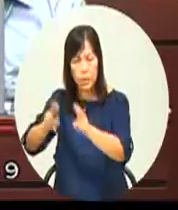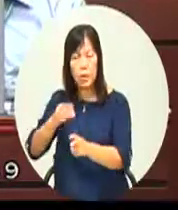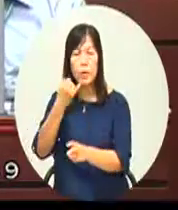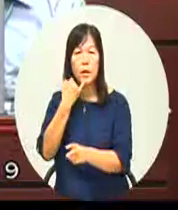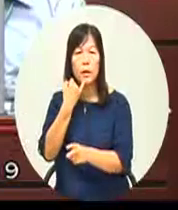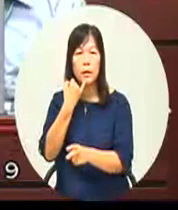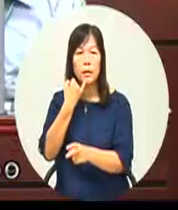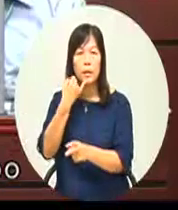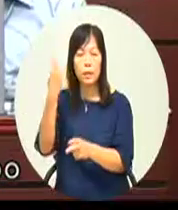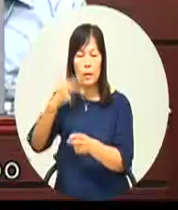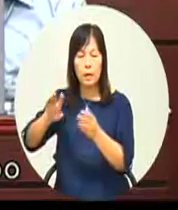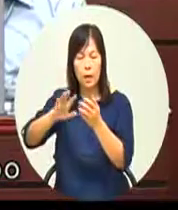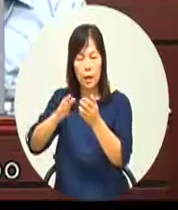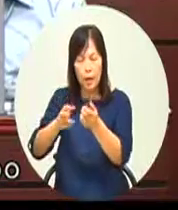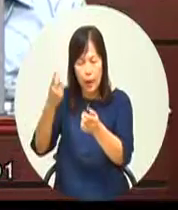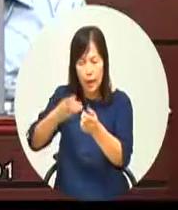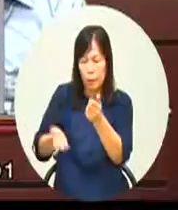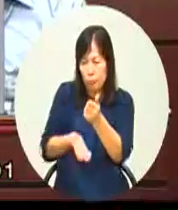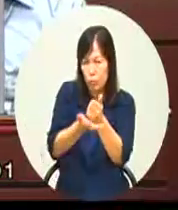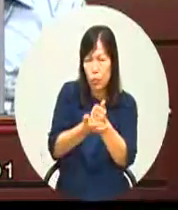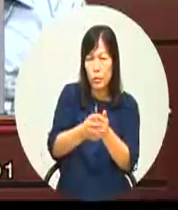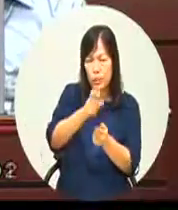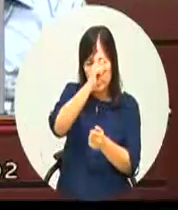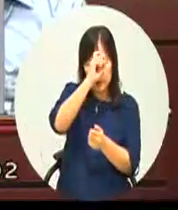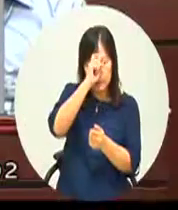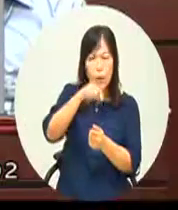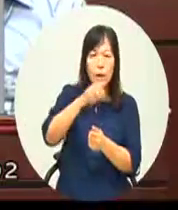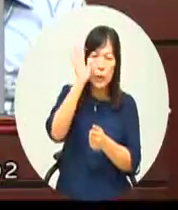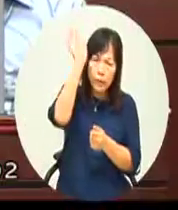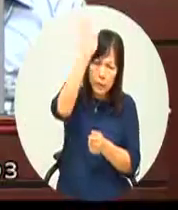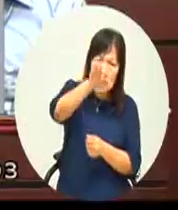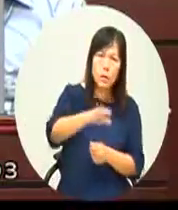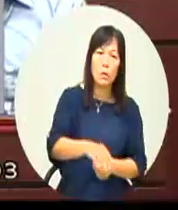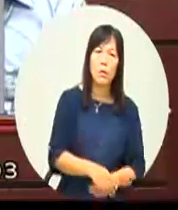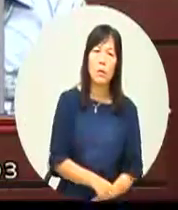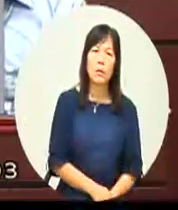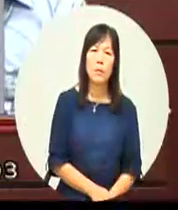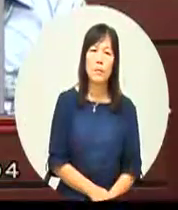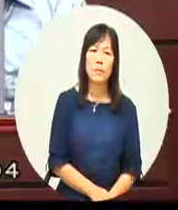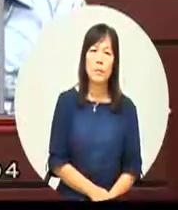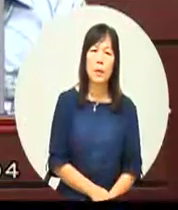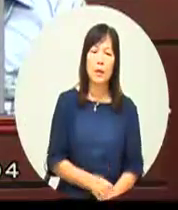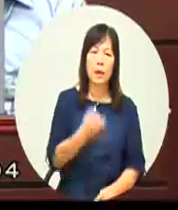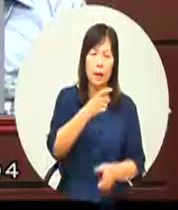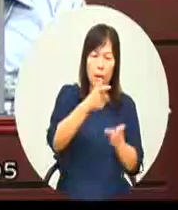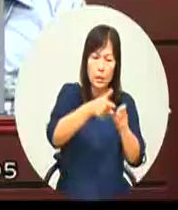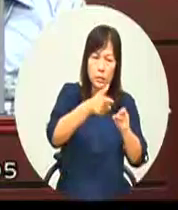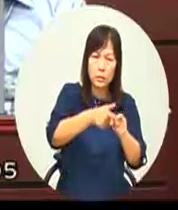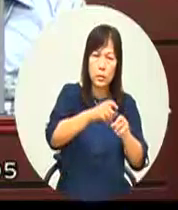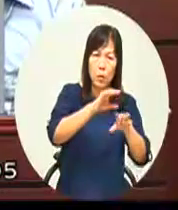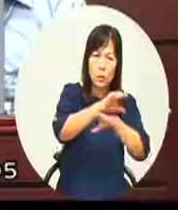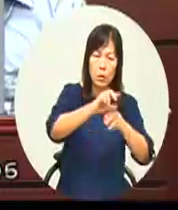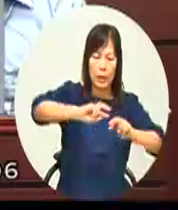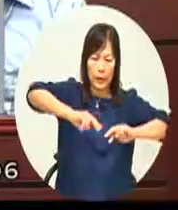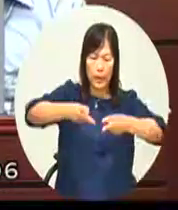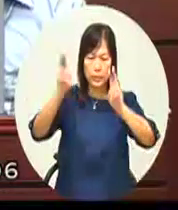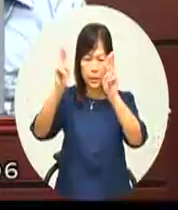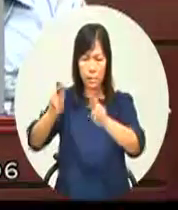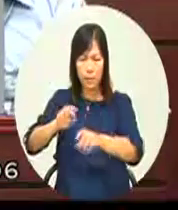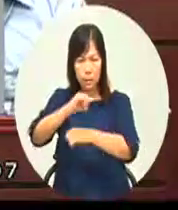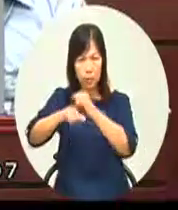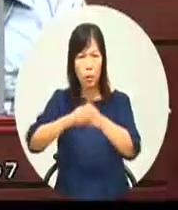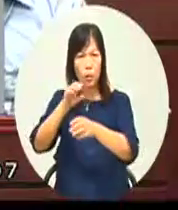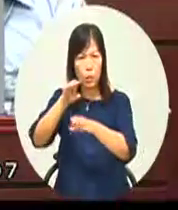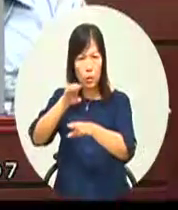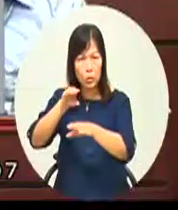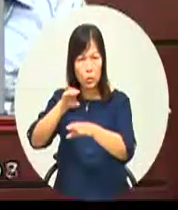它因为要鼓励整个，我们未来能够将汽油车改成电动车，所以我们也提供